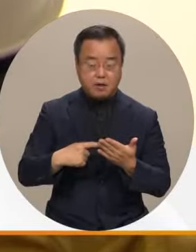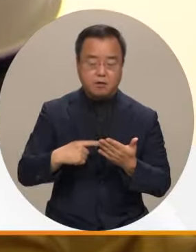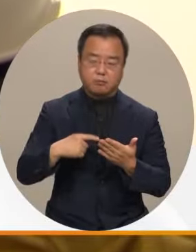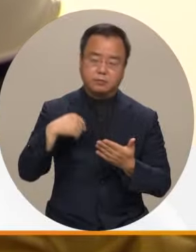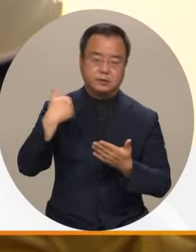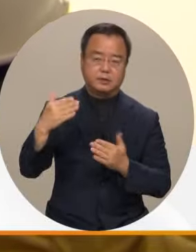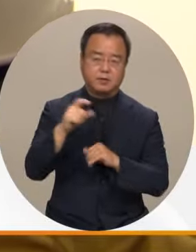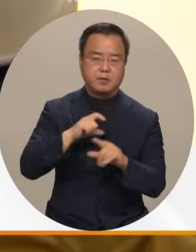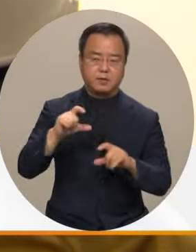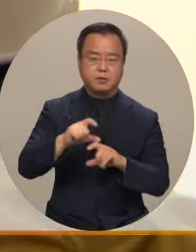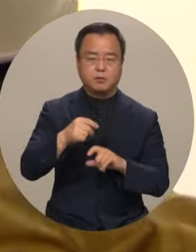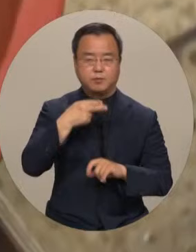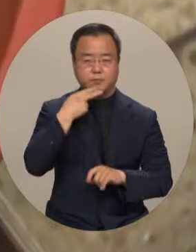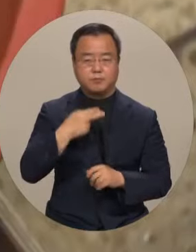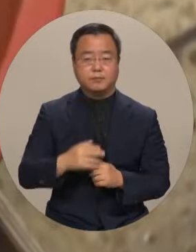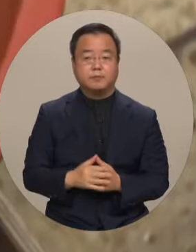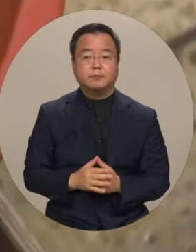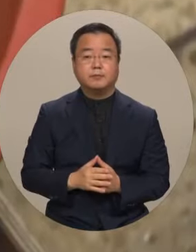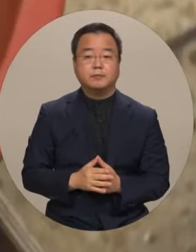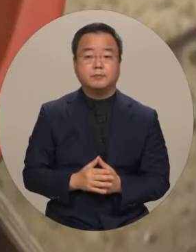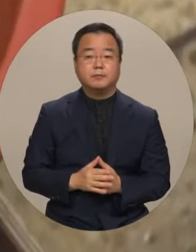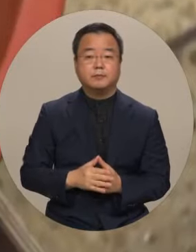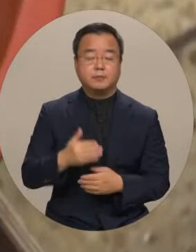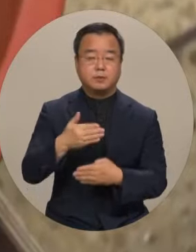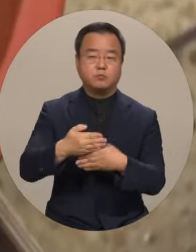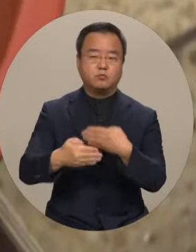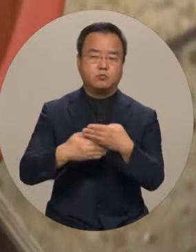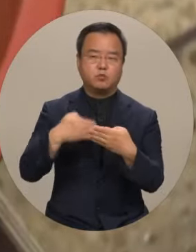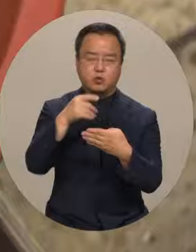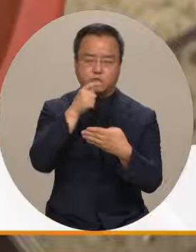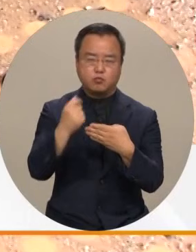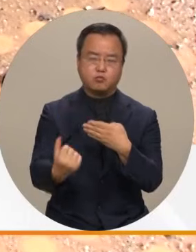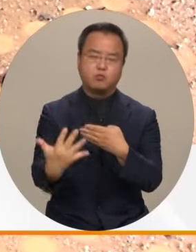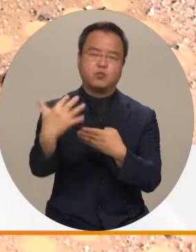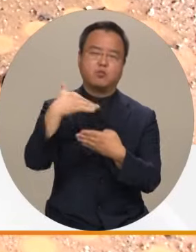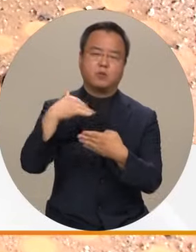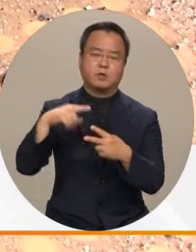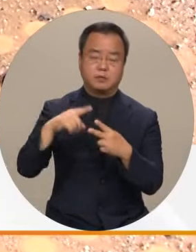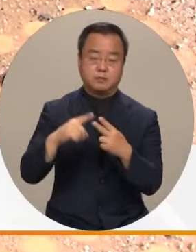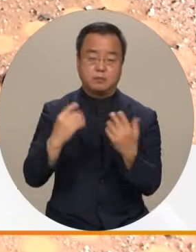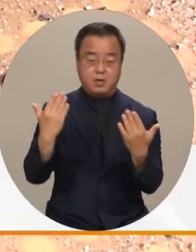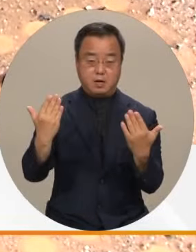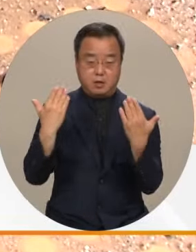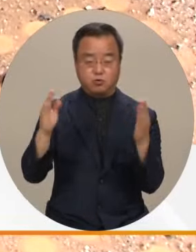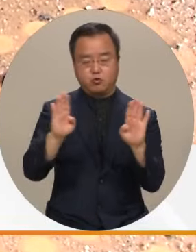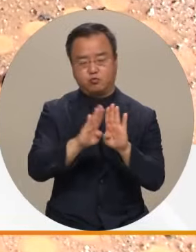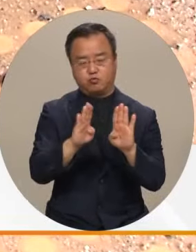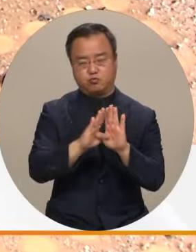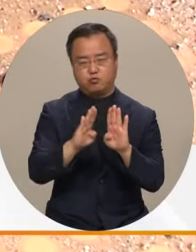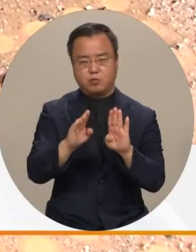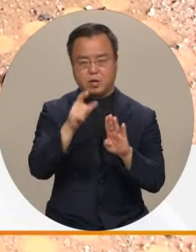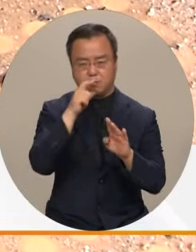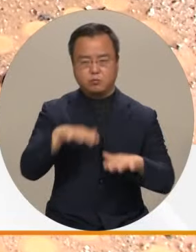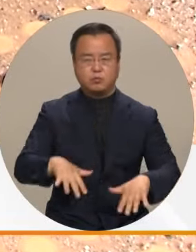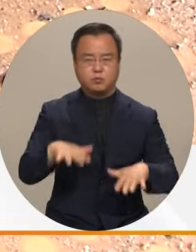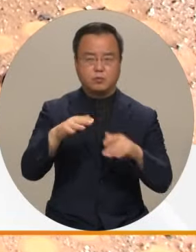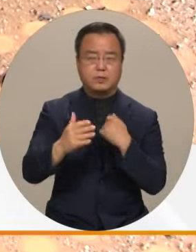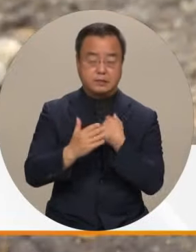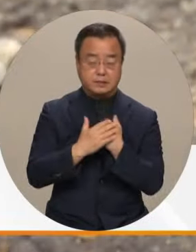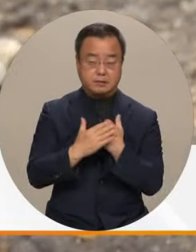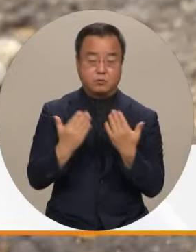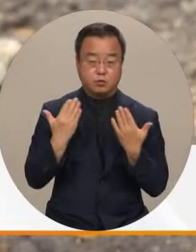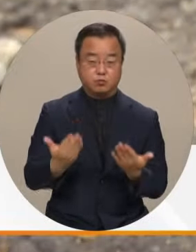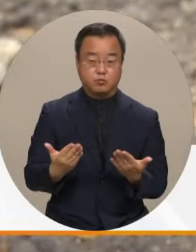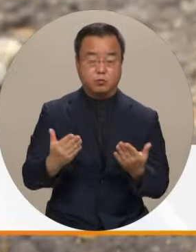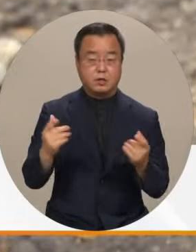것으로 파악됐습니다 당시 재방 위로 물이 넘치거나 폭으로 학교 입구가 막혀 휴업하거나 단축 수업했던 학교 다섯 곳은